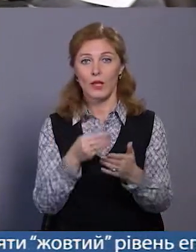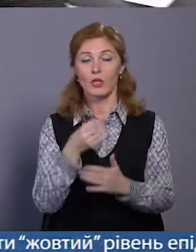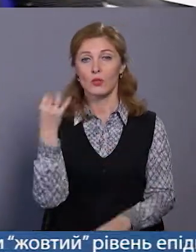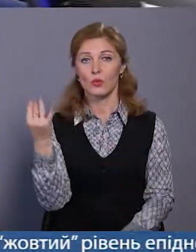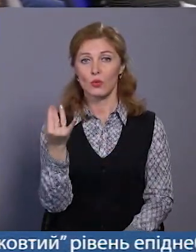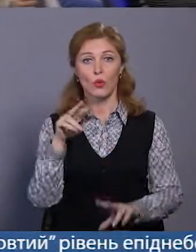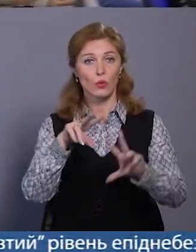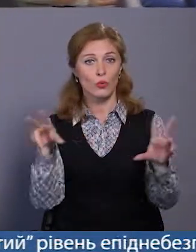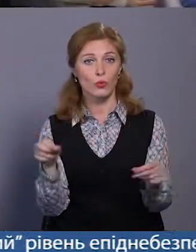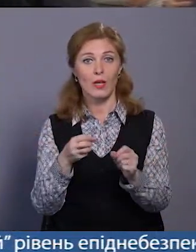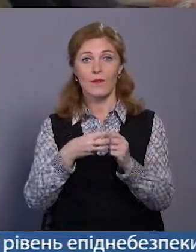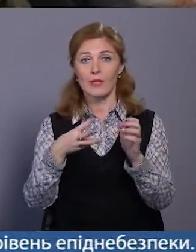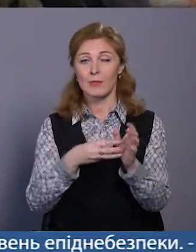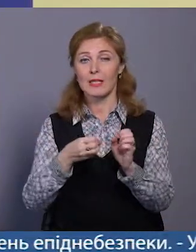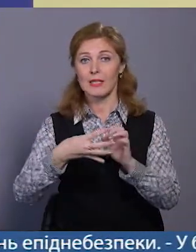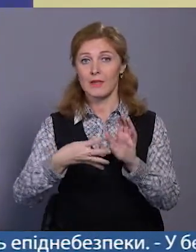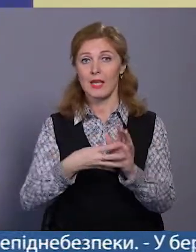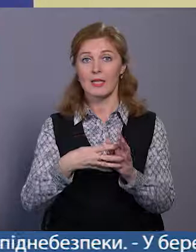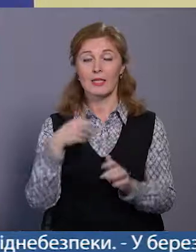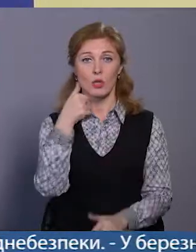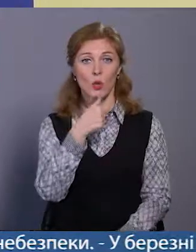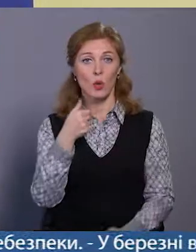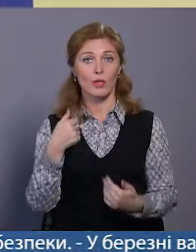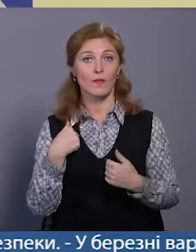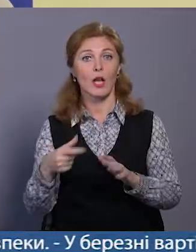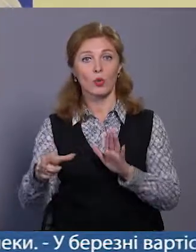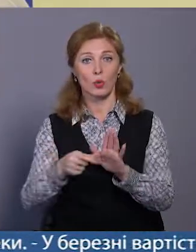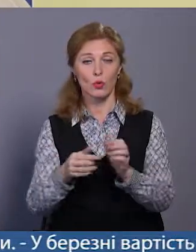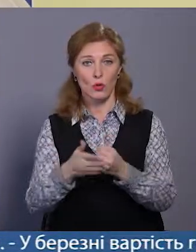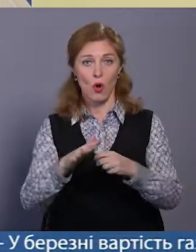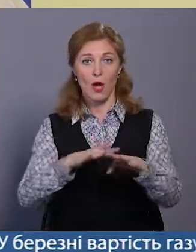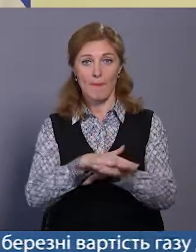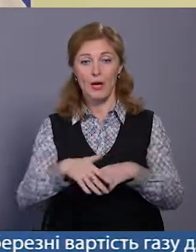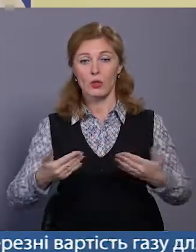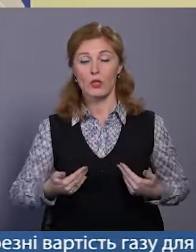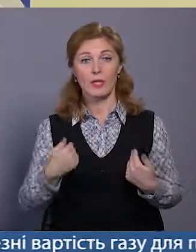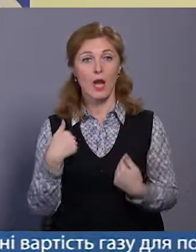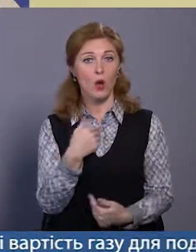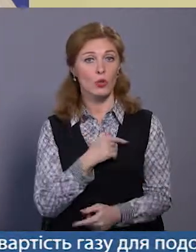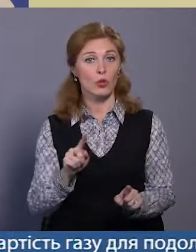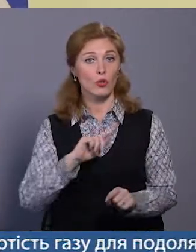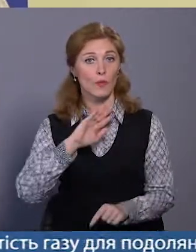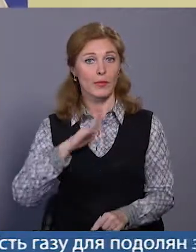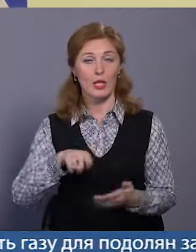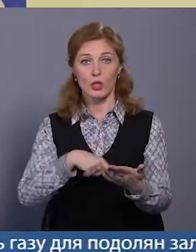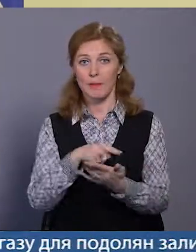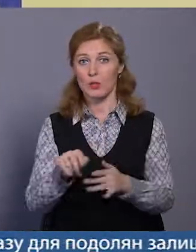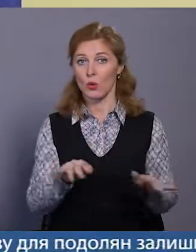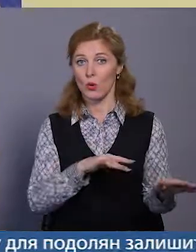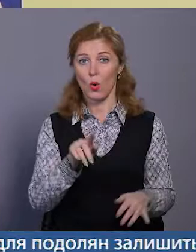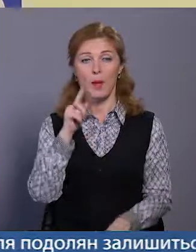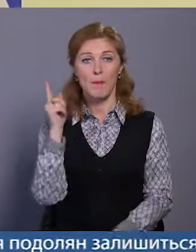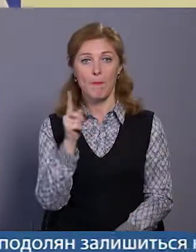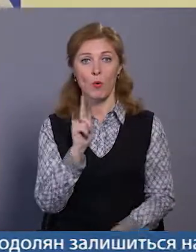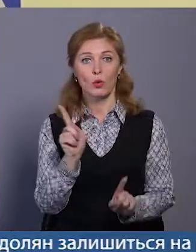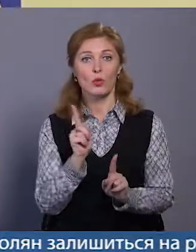успіху. 17-18-19 років я вже долучилася до громадського життя. Я хотіла, щоб наше місто якось рухало, щоб і молодь себе могла